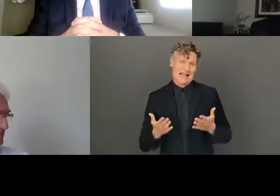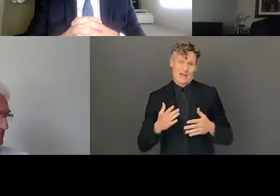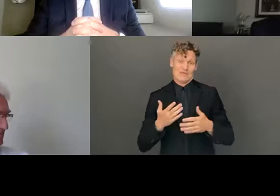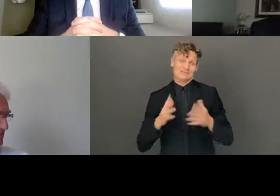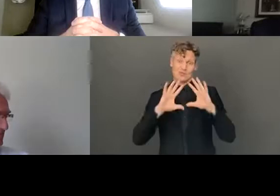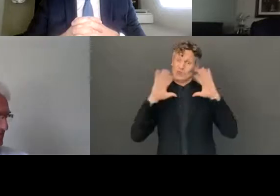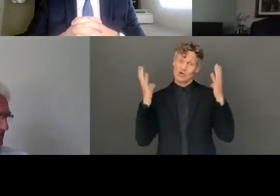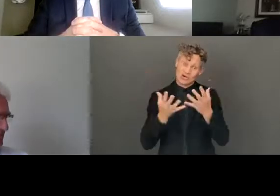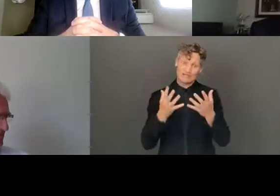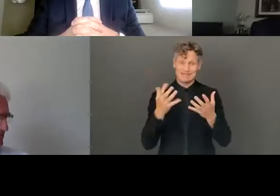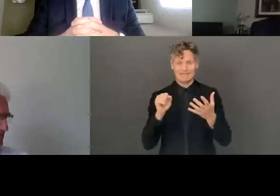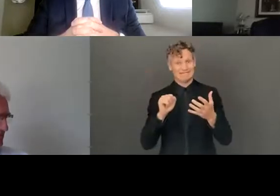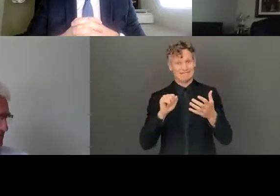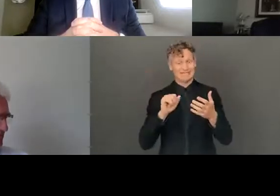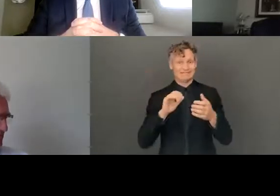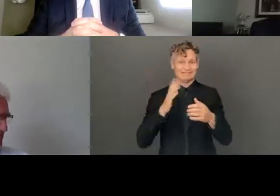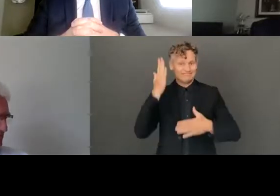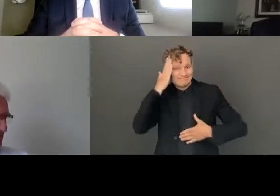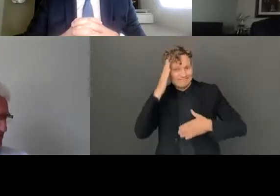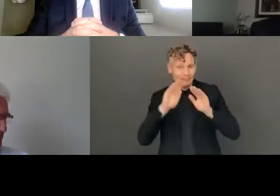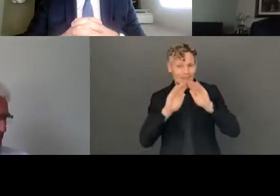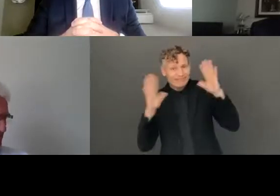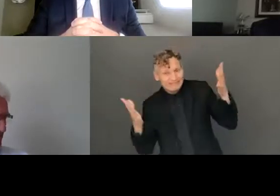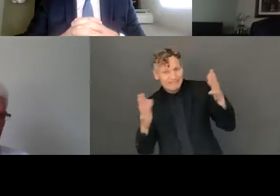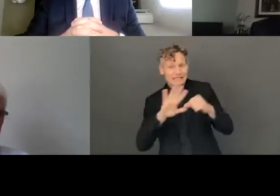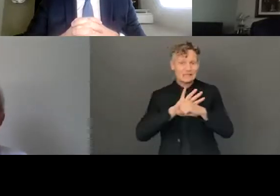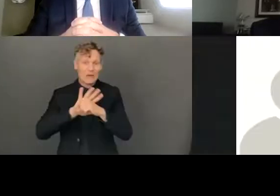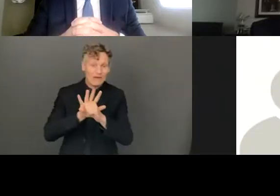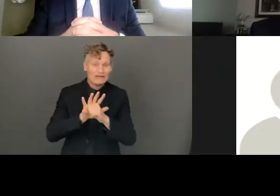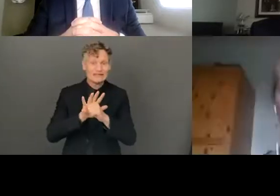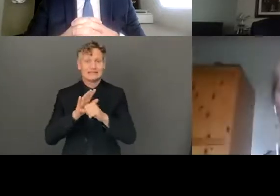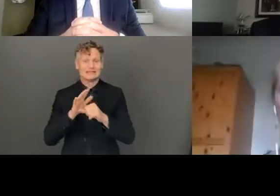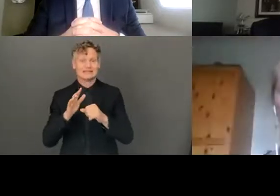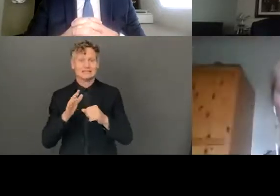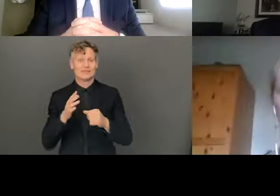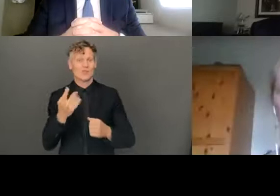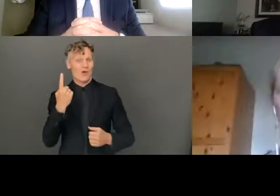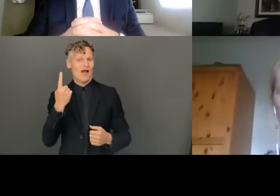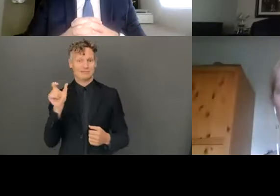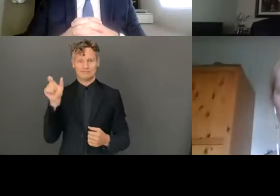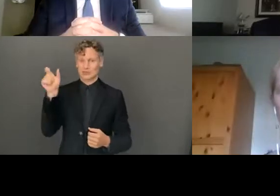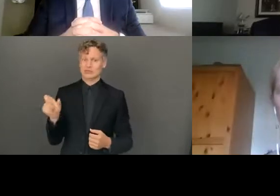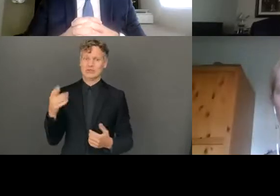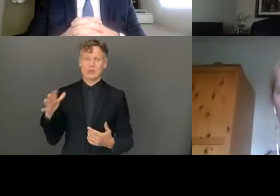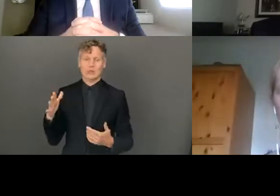période de crise humanitaire où il y a le bon exemple